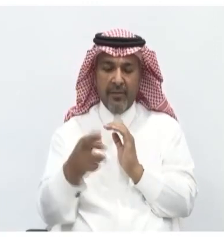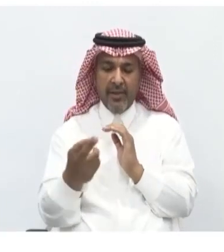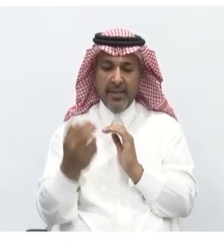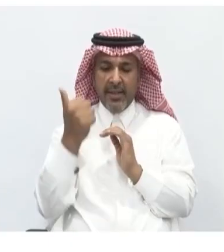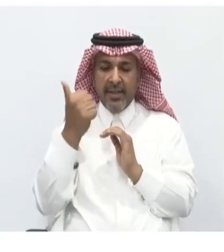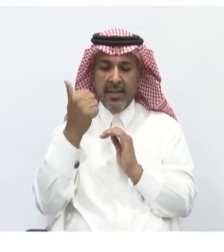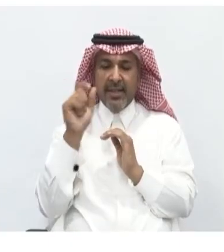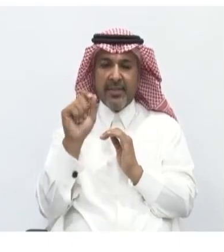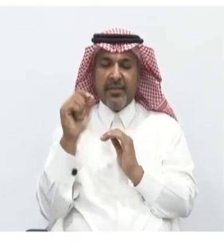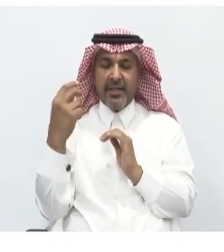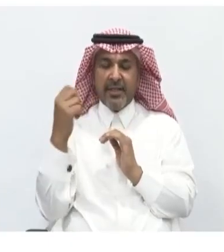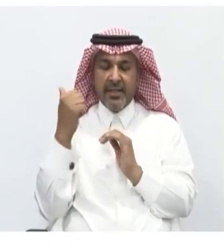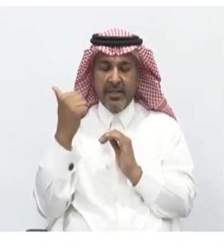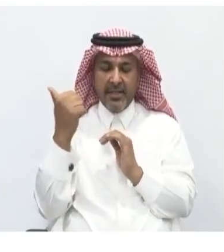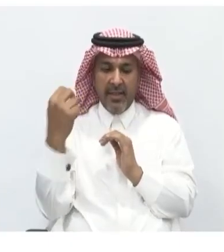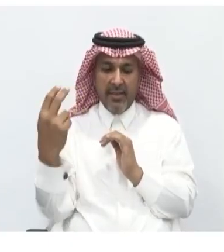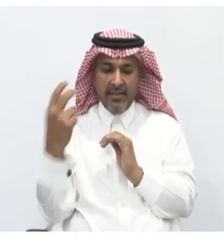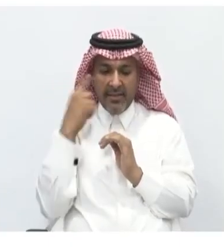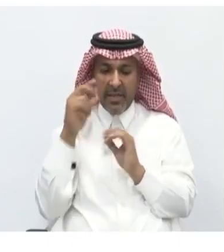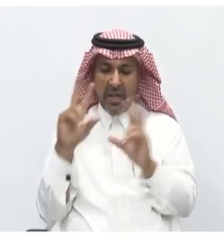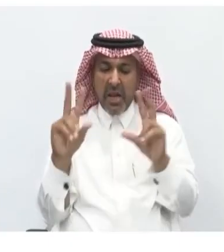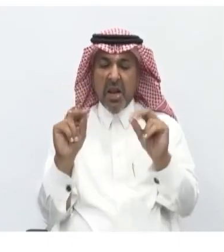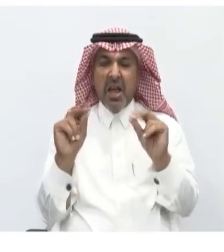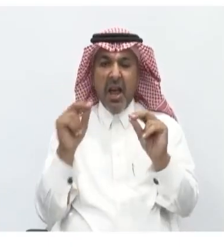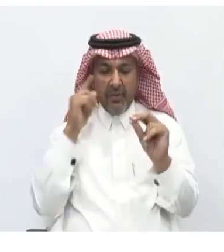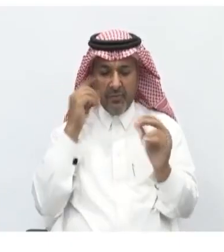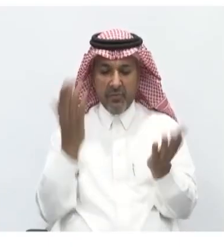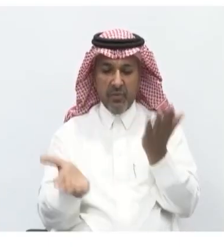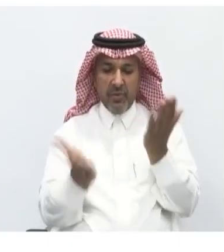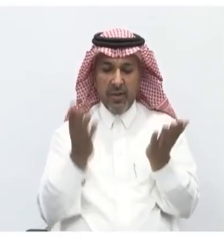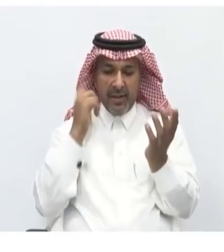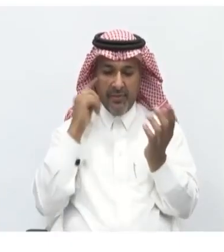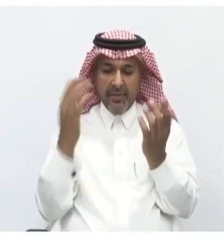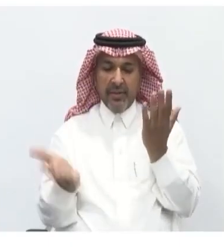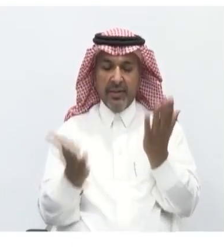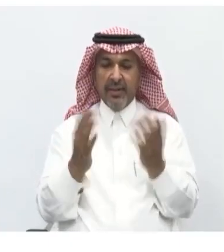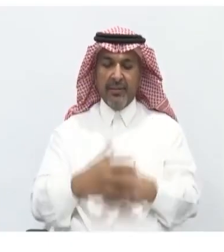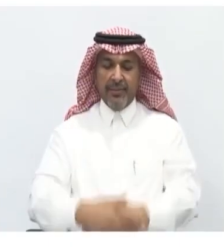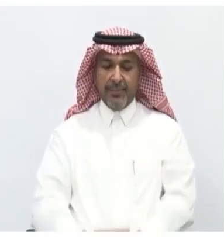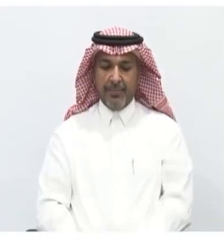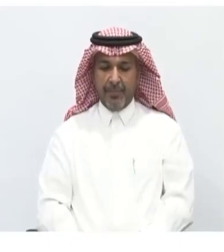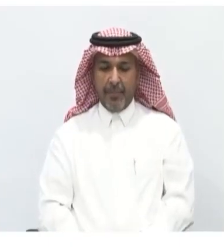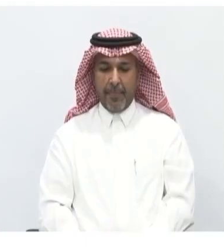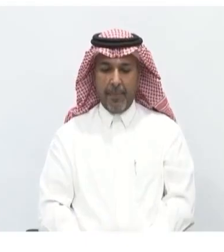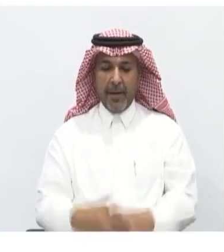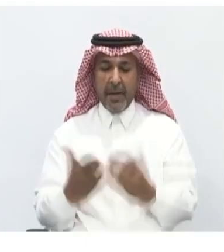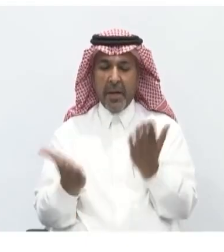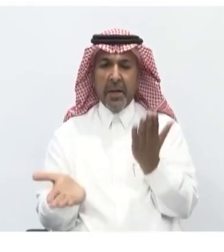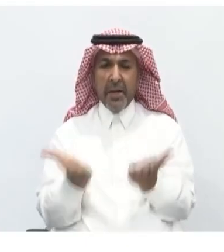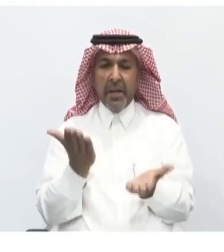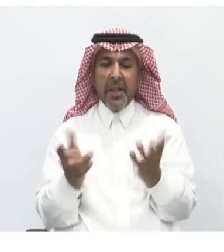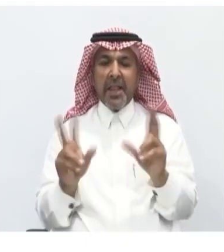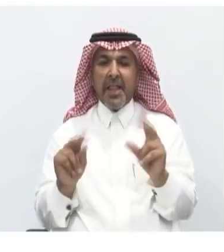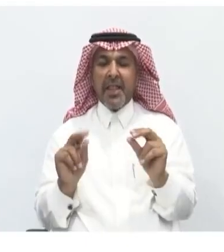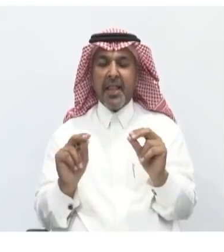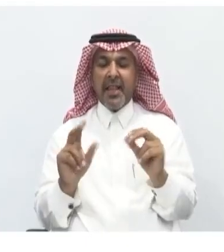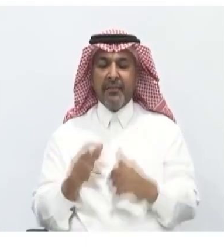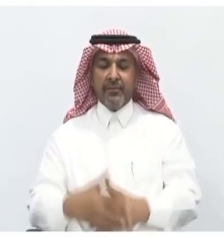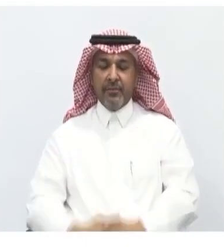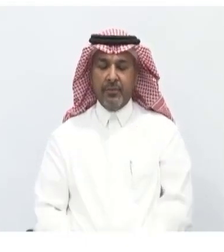34.06 اثنين جرام من اتش 3 اذا نلاحظ تساوي القيمتين